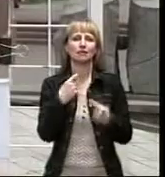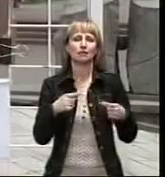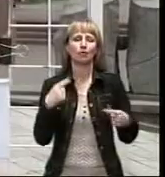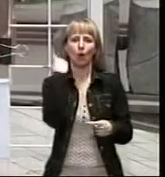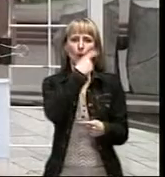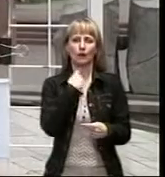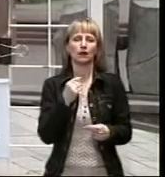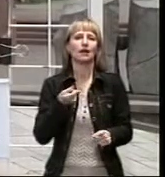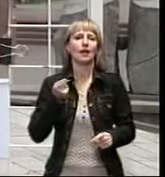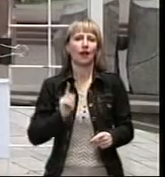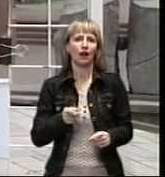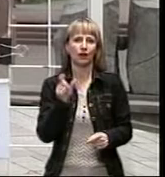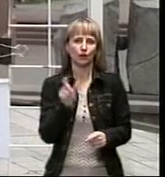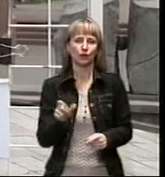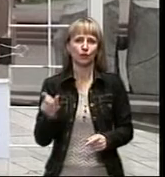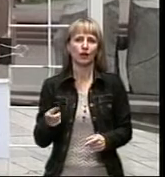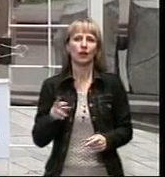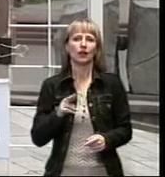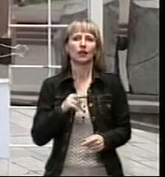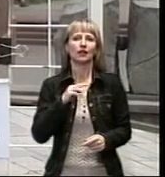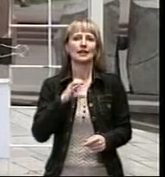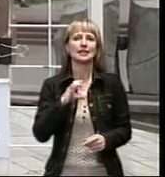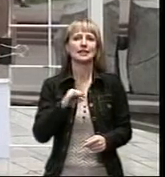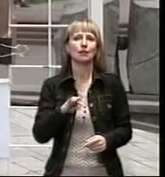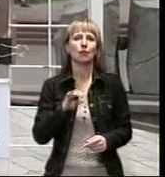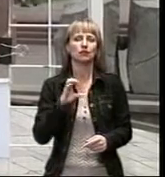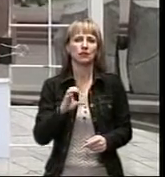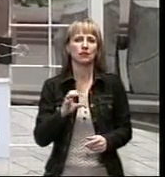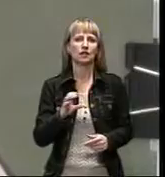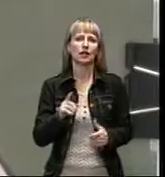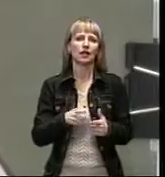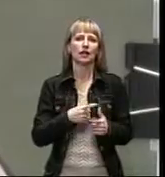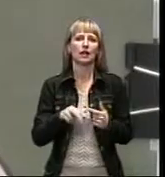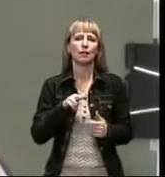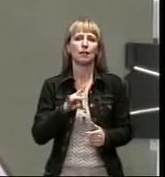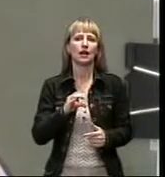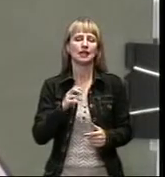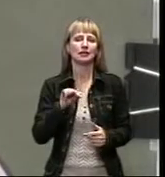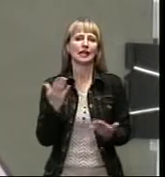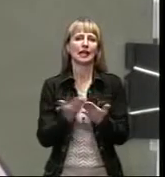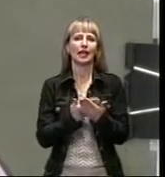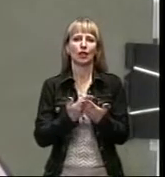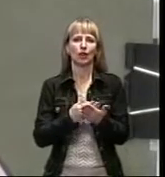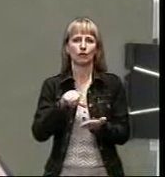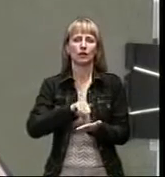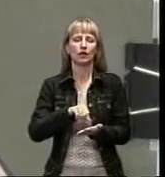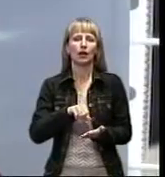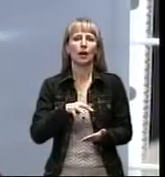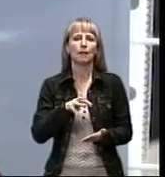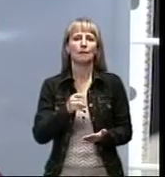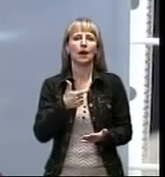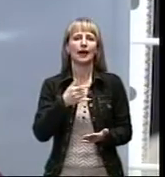і реальні особистості, як то Джин Сімонс, Микола Гоголь чи Елвіс Преслі, та кіноперсонажі, наприклад, Магістер Йода